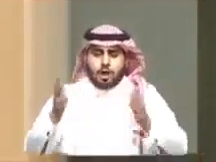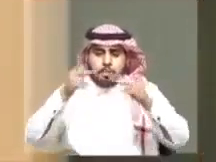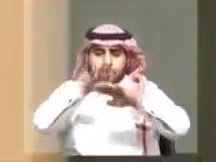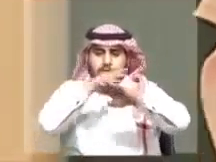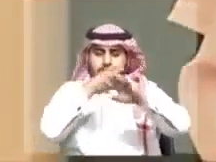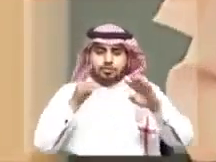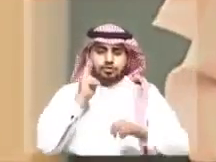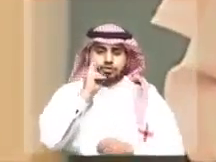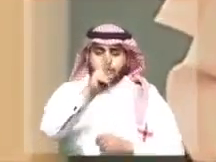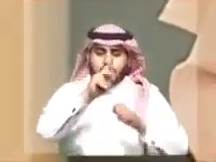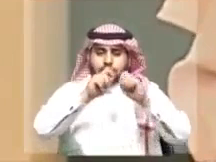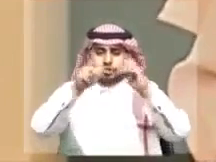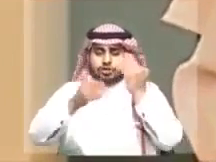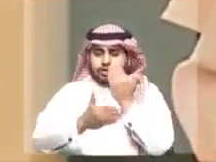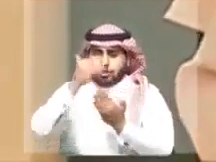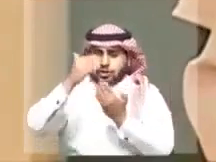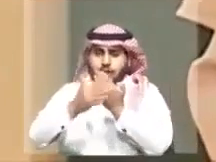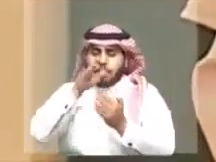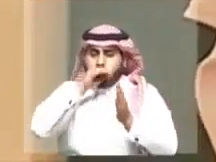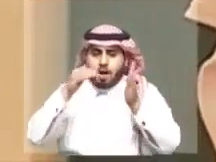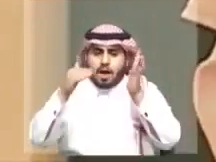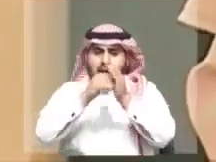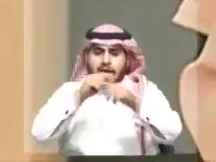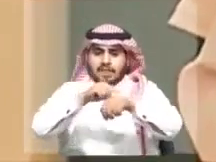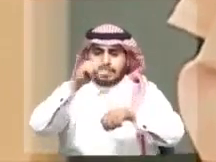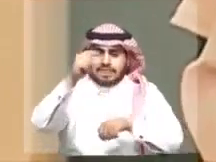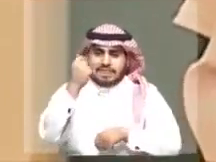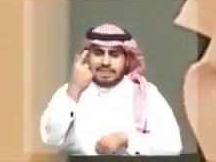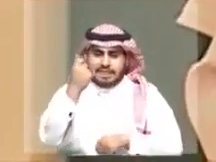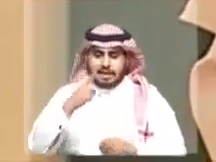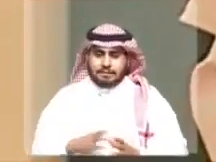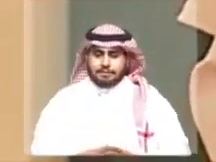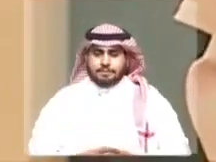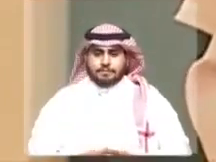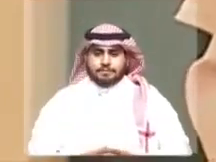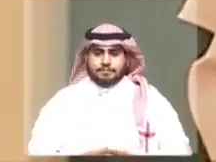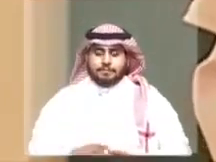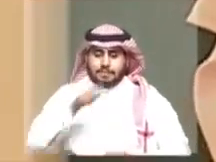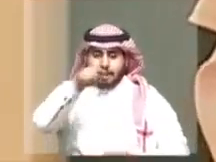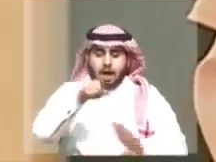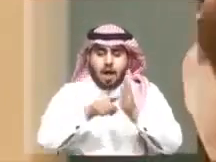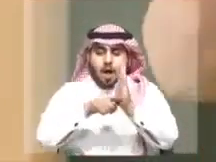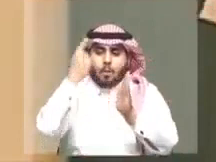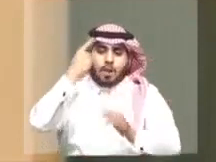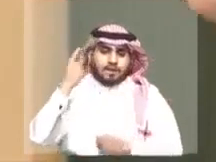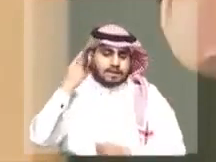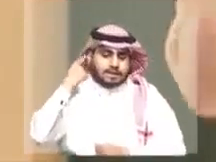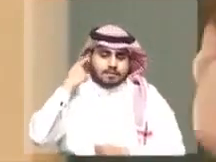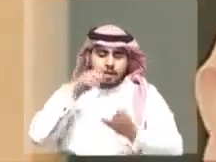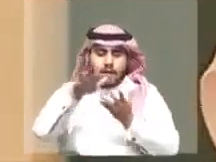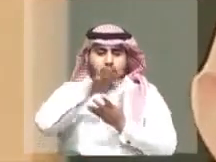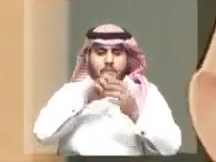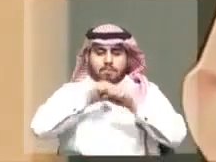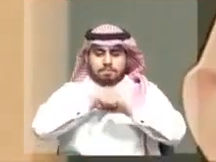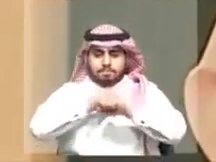الإحصائيات محدثة لآخر دقيقة هذا اليوم، فأنتم أول من يسمع عن هذه